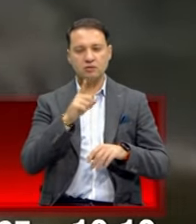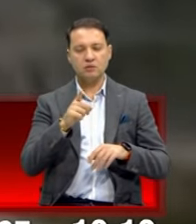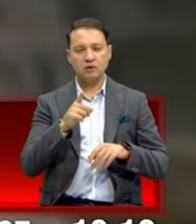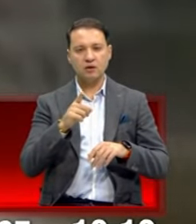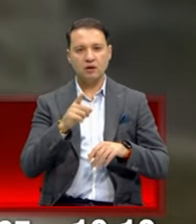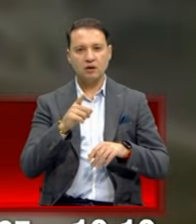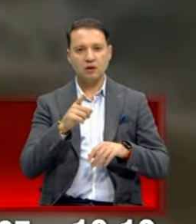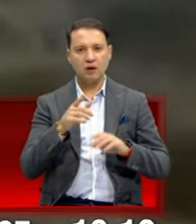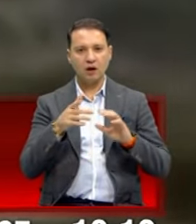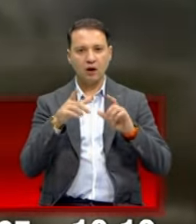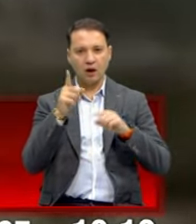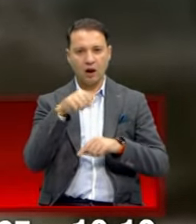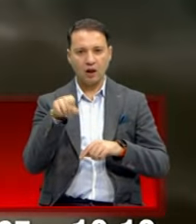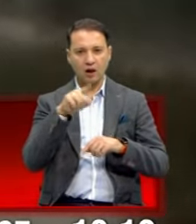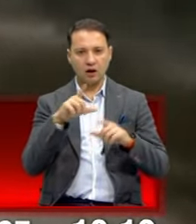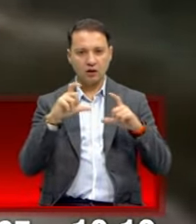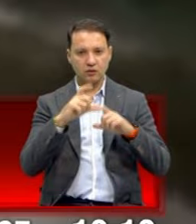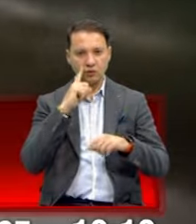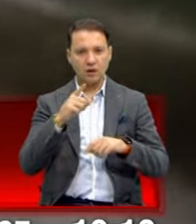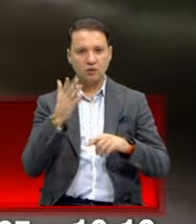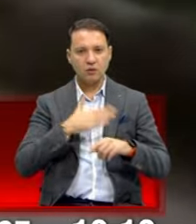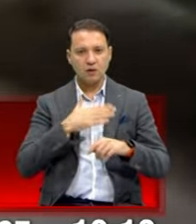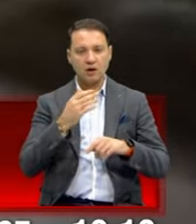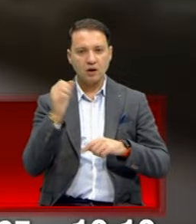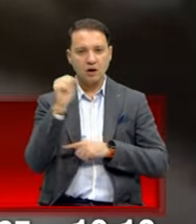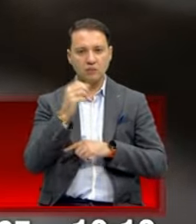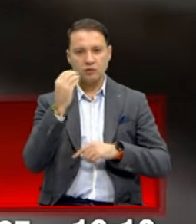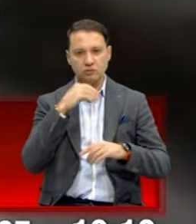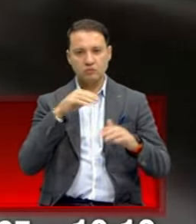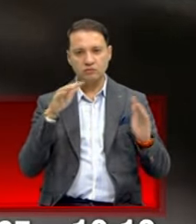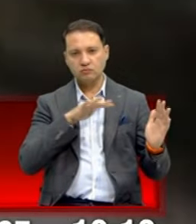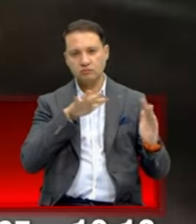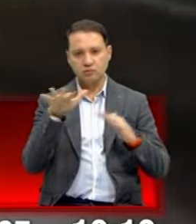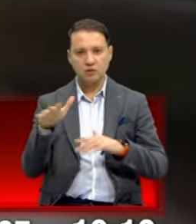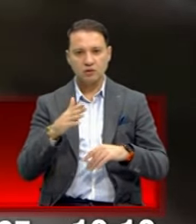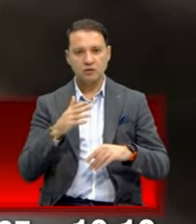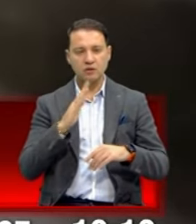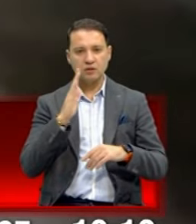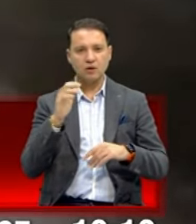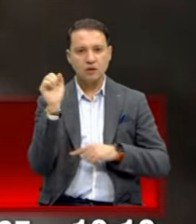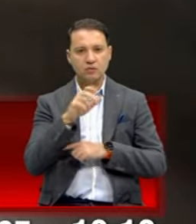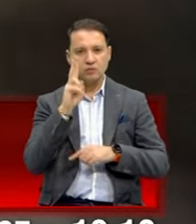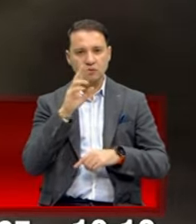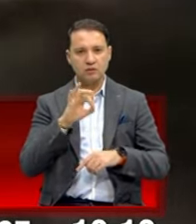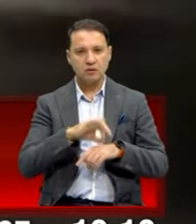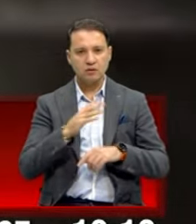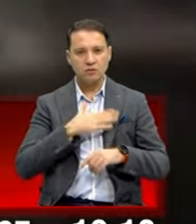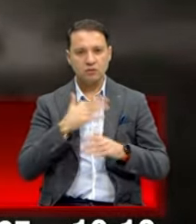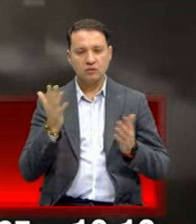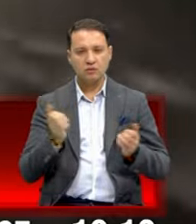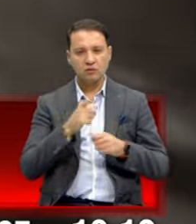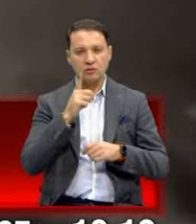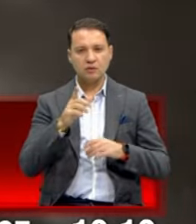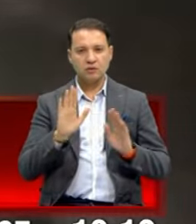Halka içine aldığımız en öndeki kamyonu yutup tüm yolu kaplıyor. Geliş önündeki kamyon son anda kurtuluyor toprak